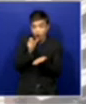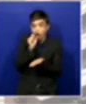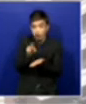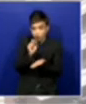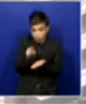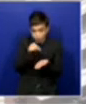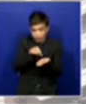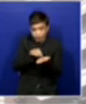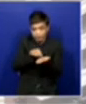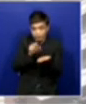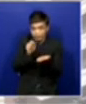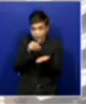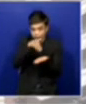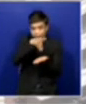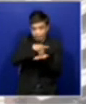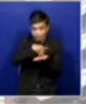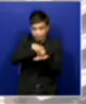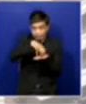นเนี่ย